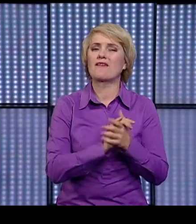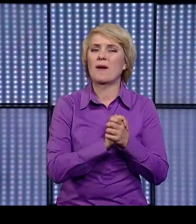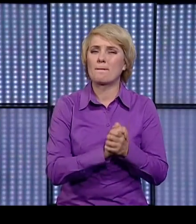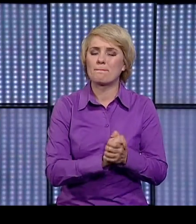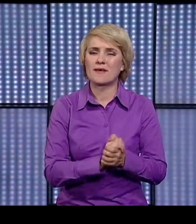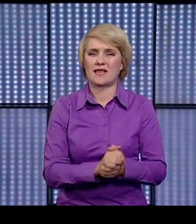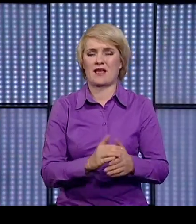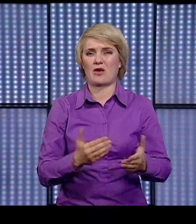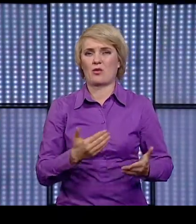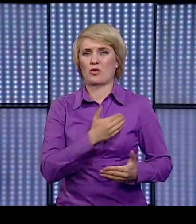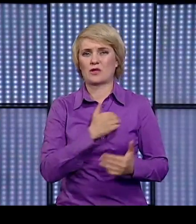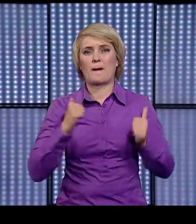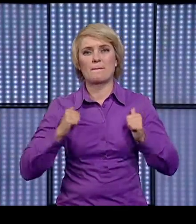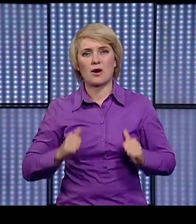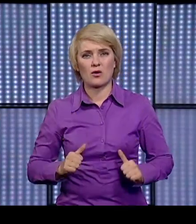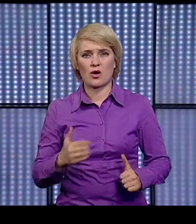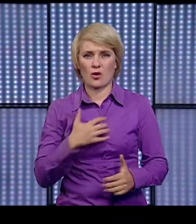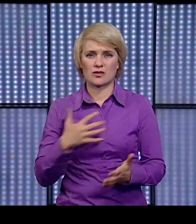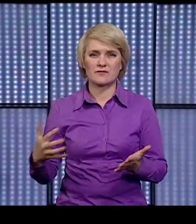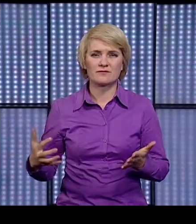рвати, стремитися, бути першим.